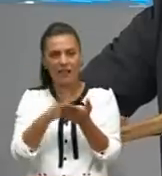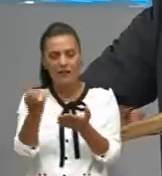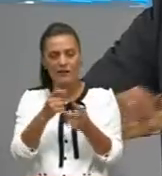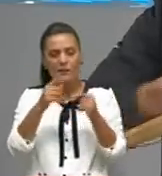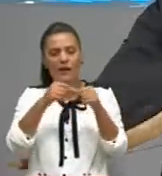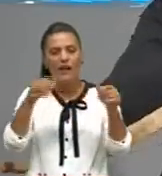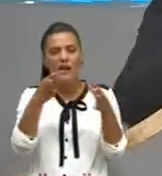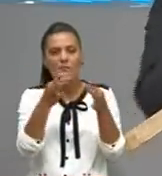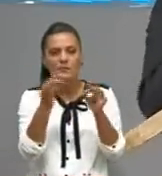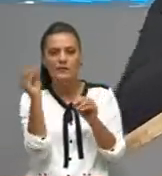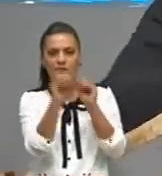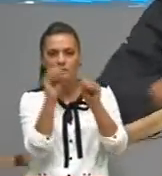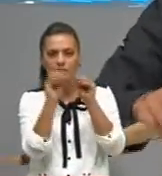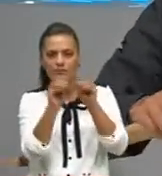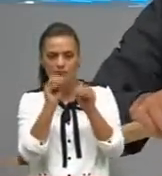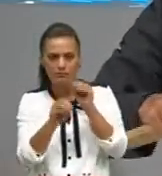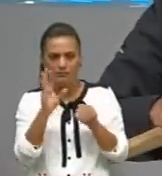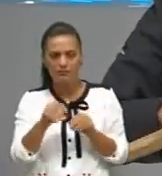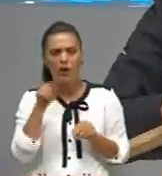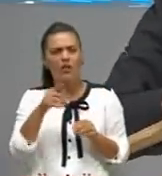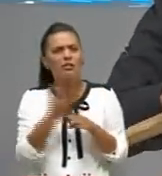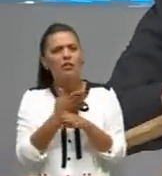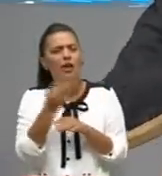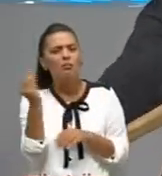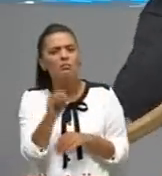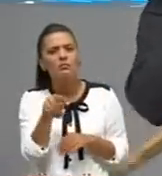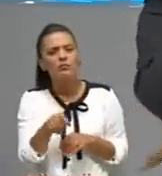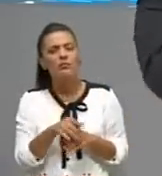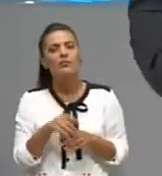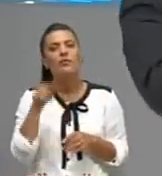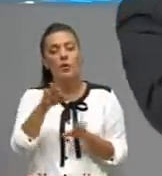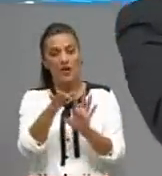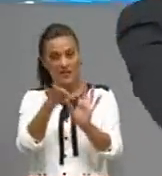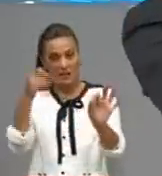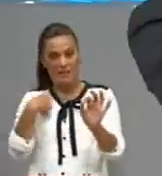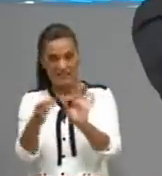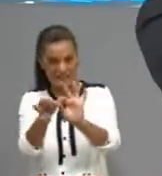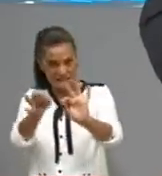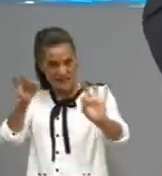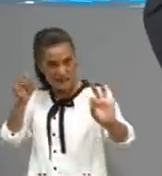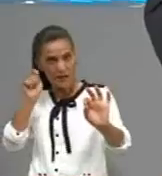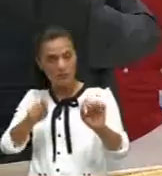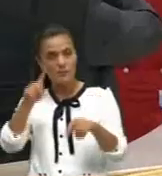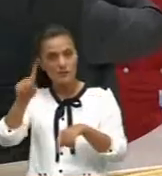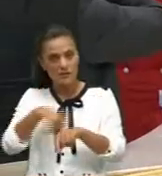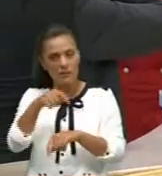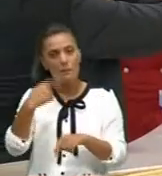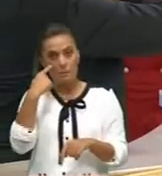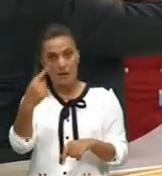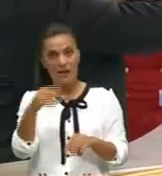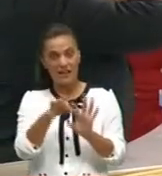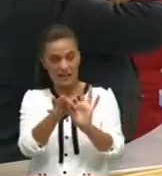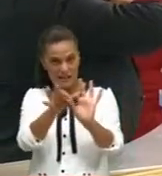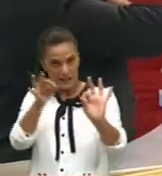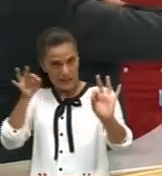şuraya. Evet, evet. Onun peki, esprisi nedir? Neden o kullanılıyor? Şimdi bu yayı ben gerdiğim zaman hı hı. gerdiğim zaman bakın